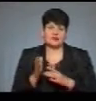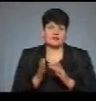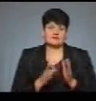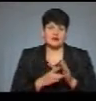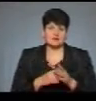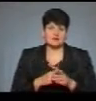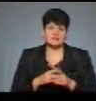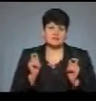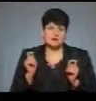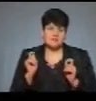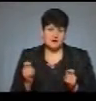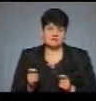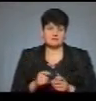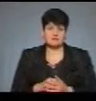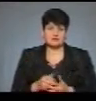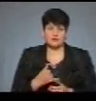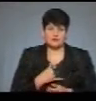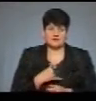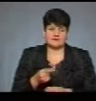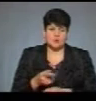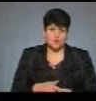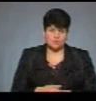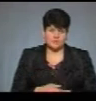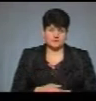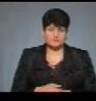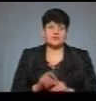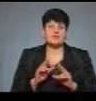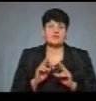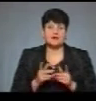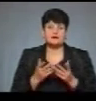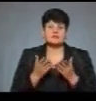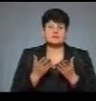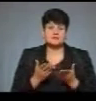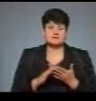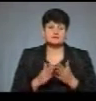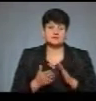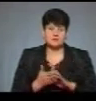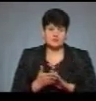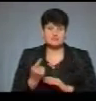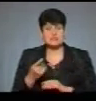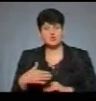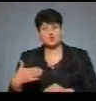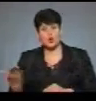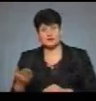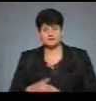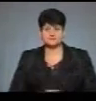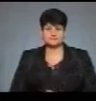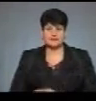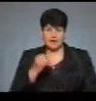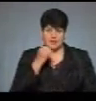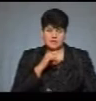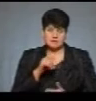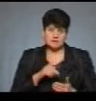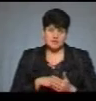не так обставлено, як в нас в Тернополі. Так, як от ситуація з цієї сторони? Дякую за